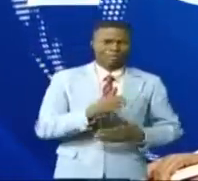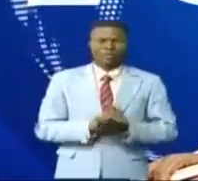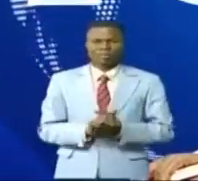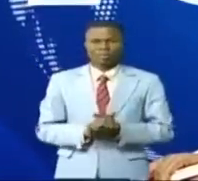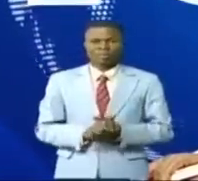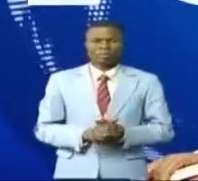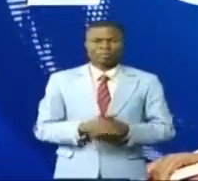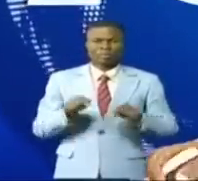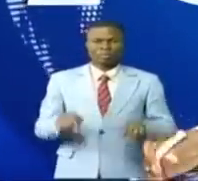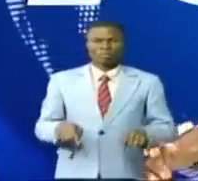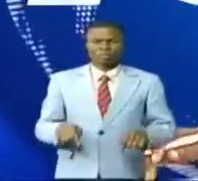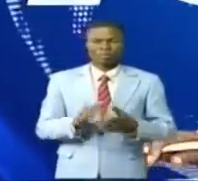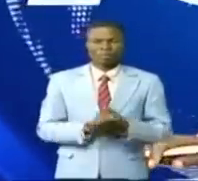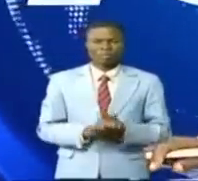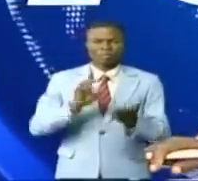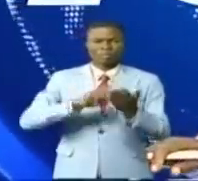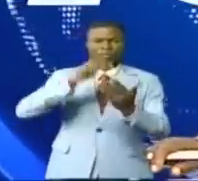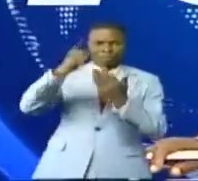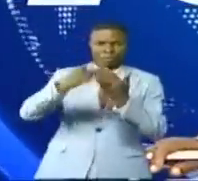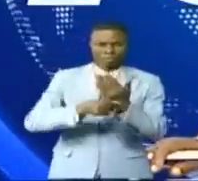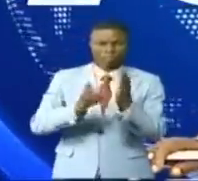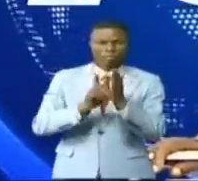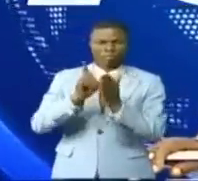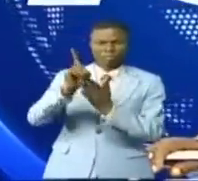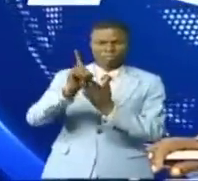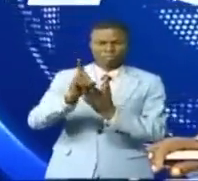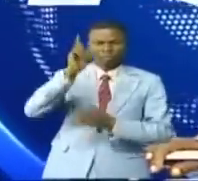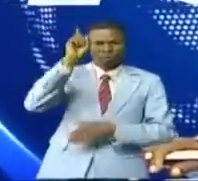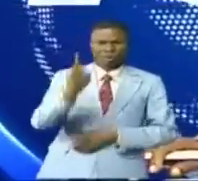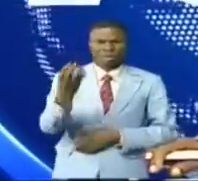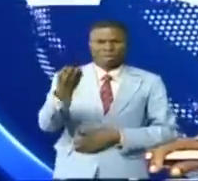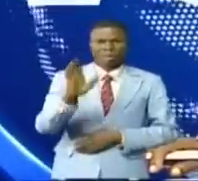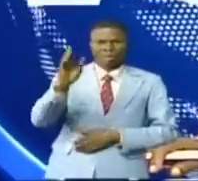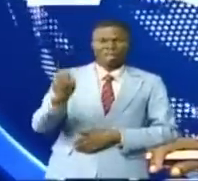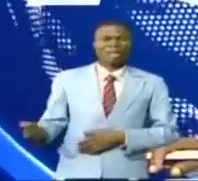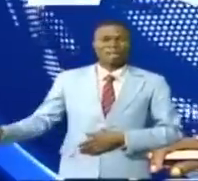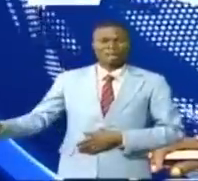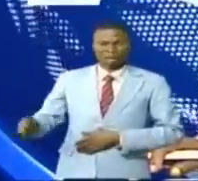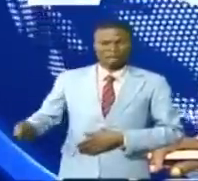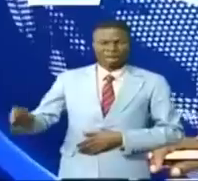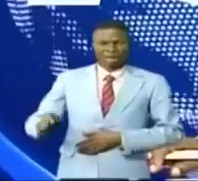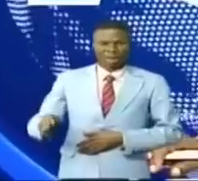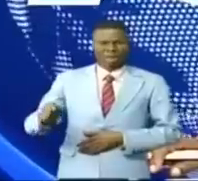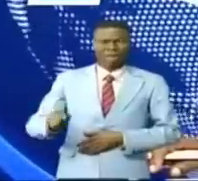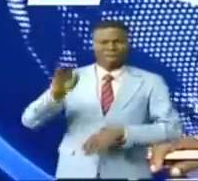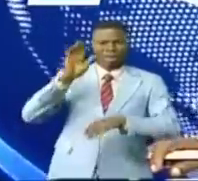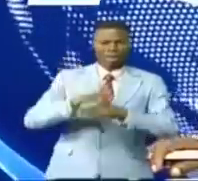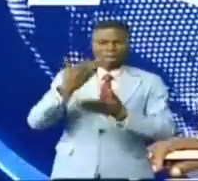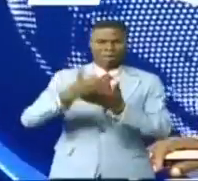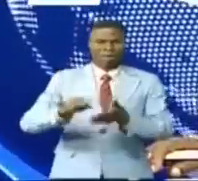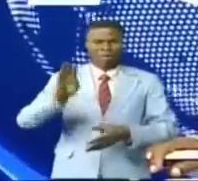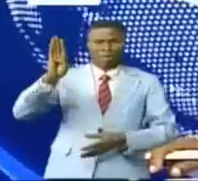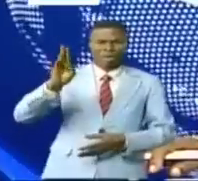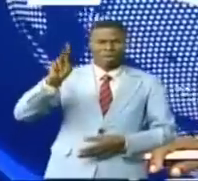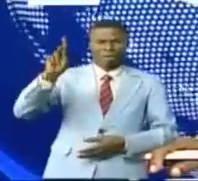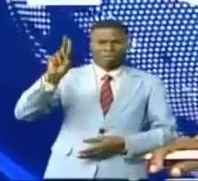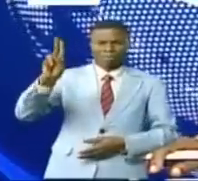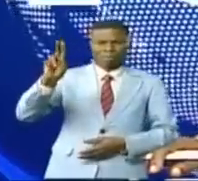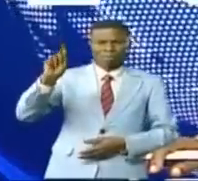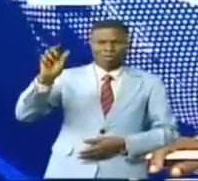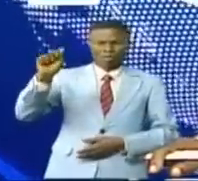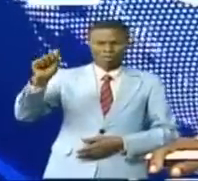Et puis, le programme de développement de 145 territoires a atteint l'étape de Bouta dans la province